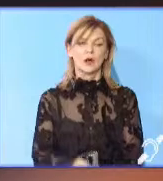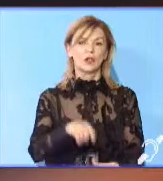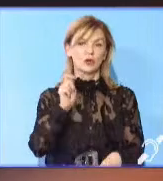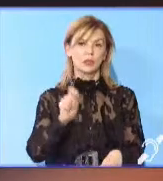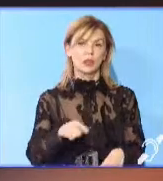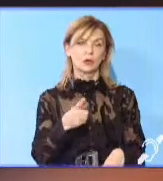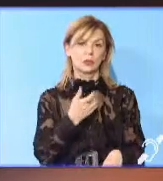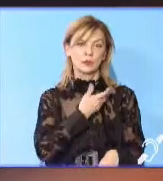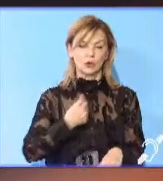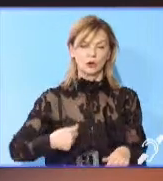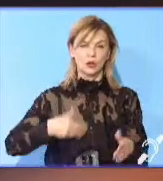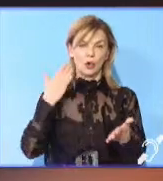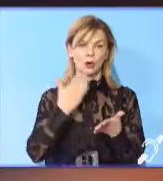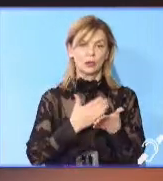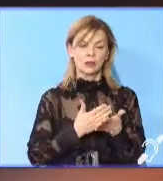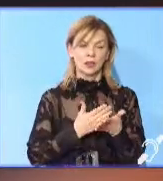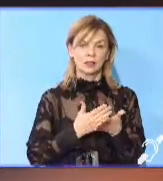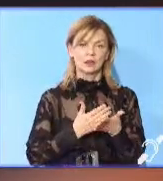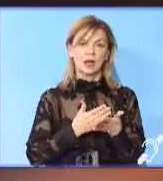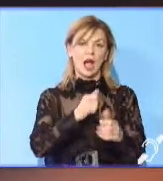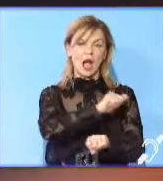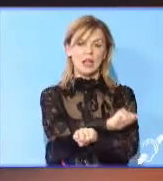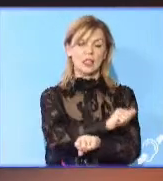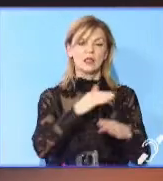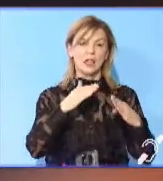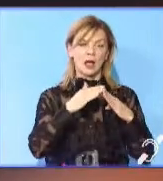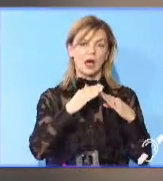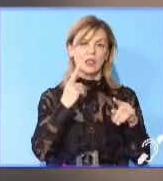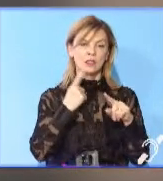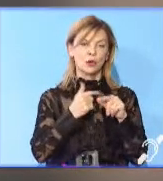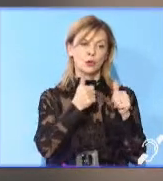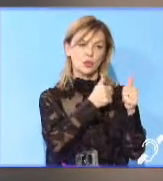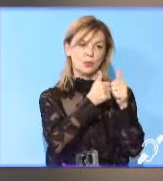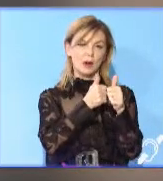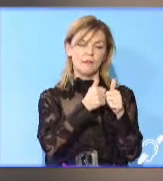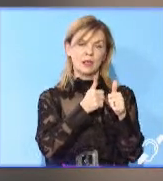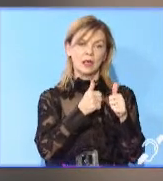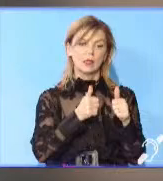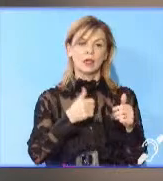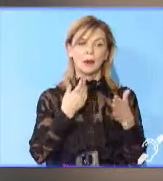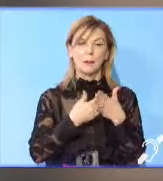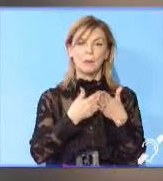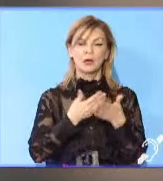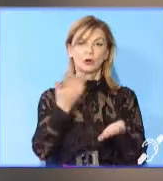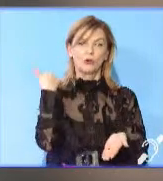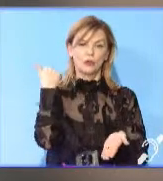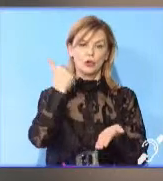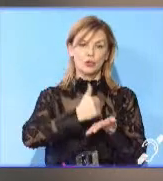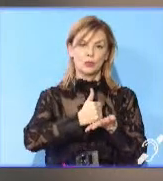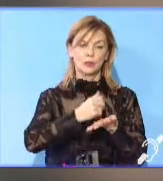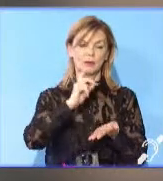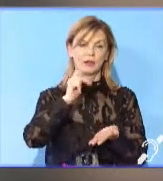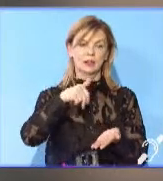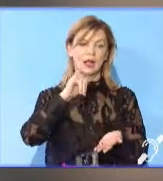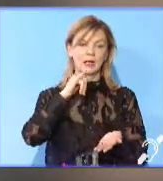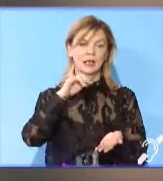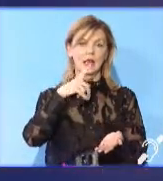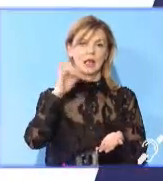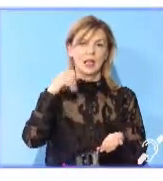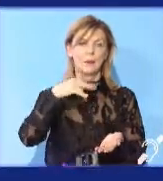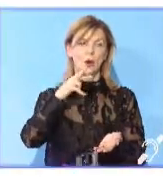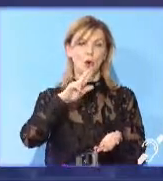Judecătorii din București au dispus măsura arestului la domiciliu cu supraveghere electronică în cazul fostului prefect de Gorj, Dan Ilie Morega.